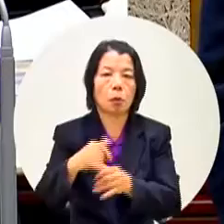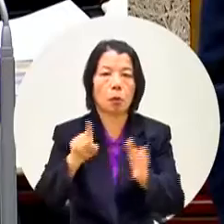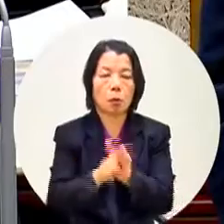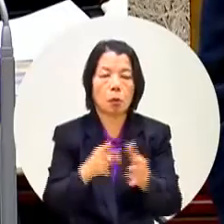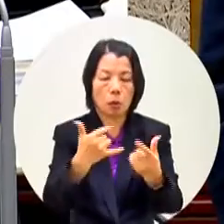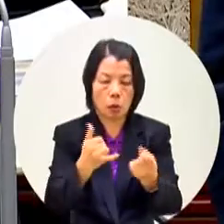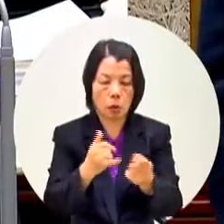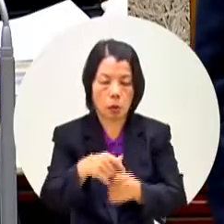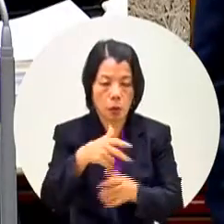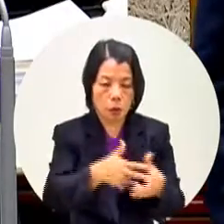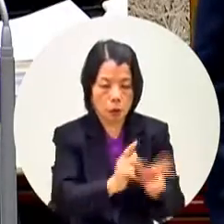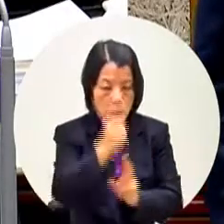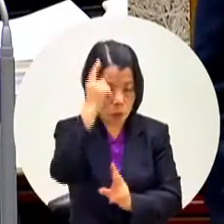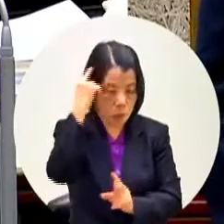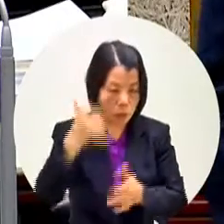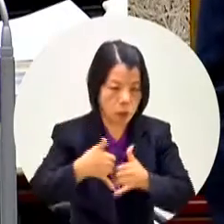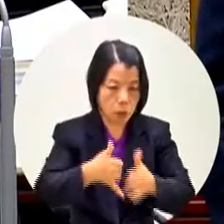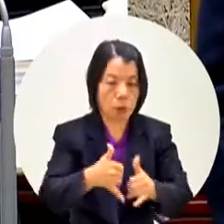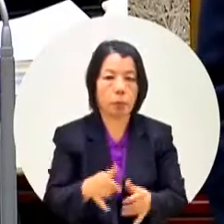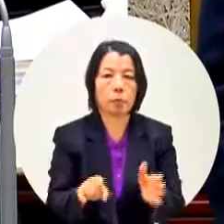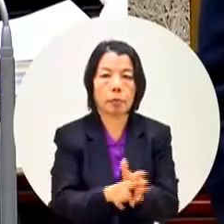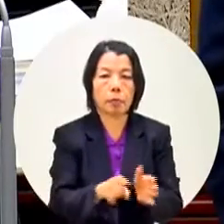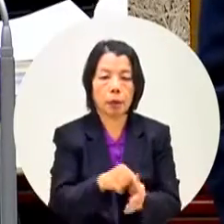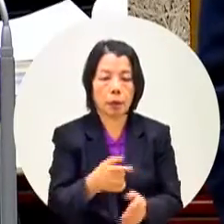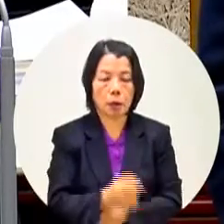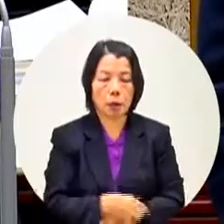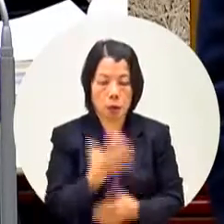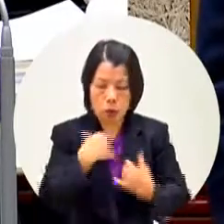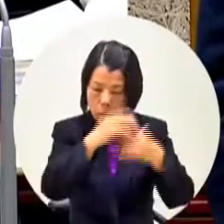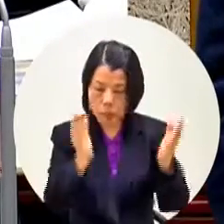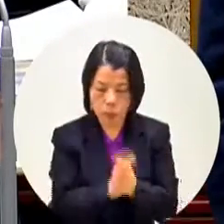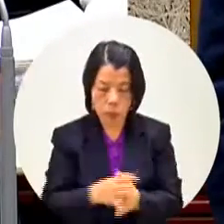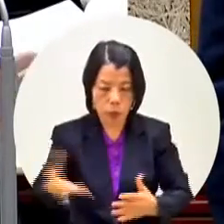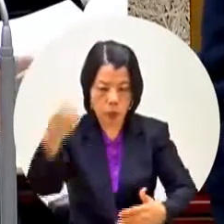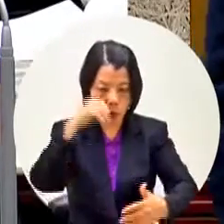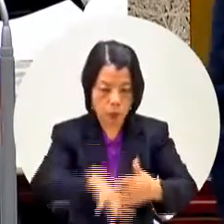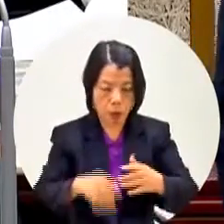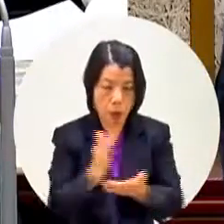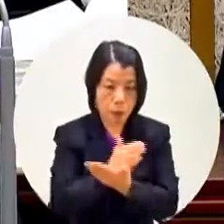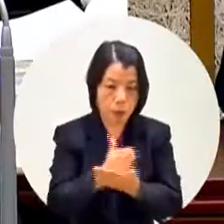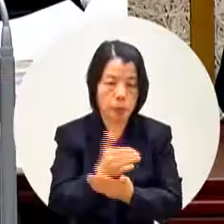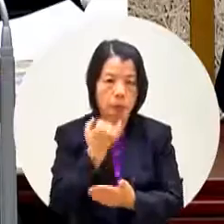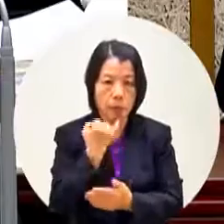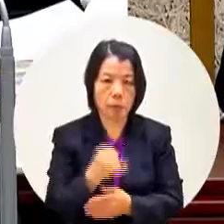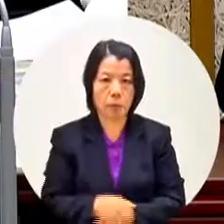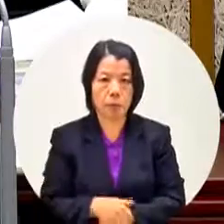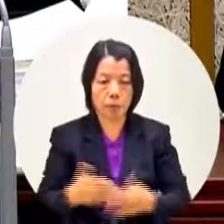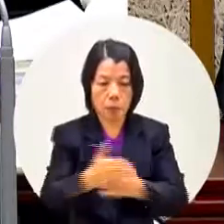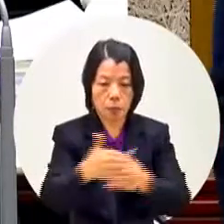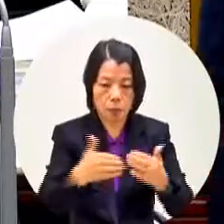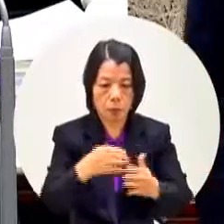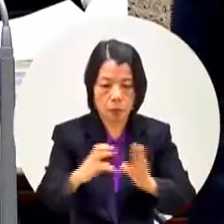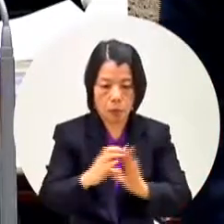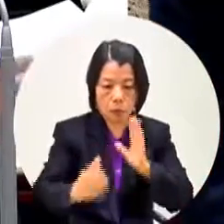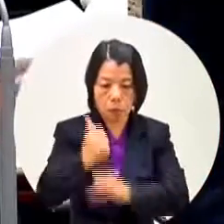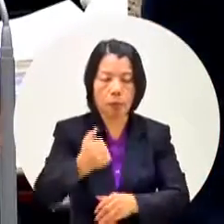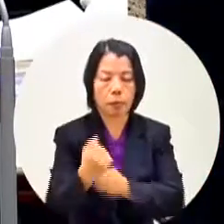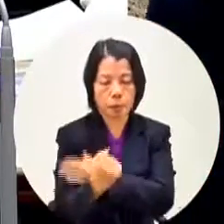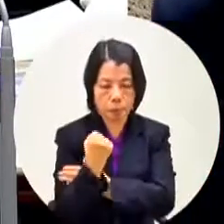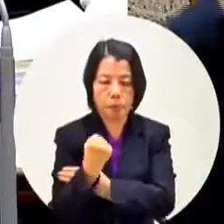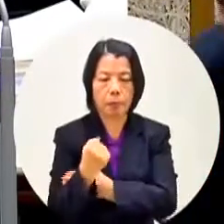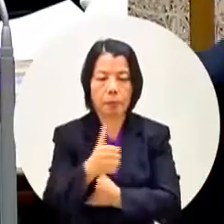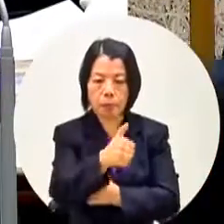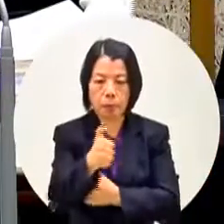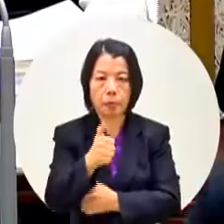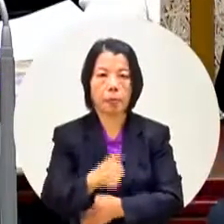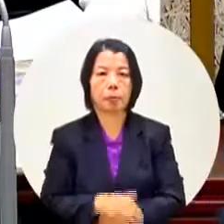这个部分，目前是由这个科技部在进行整个整体的园区的一个可行性的评估哦。我们是针对它未